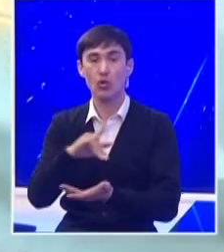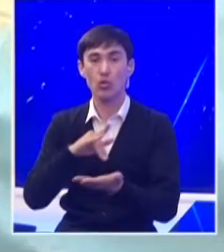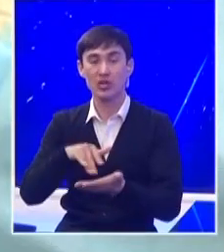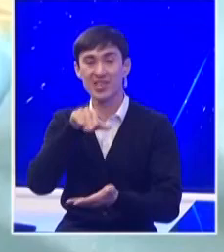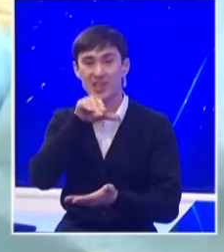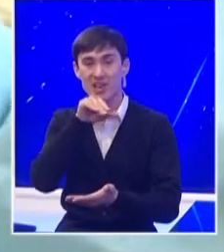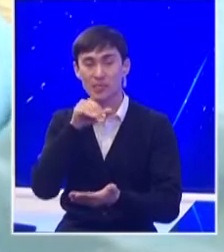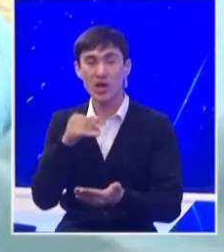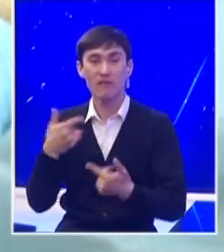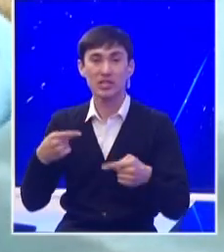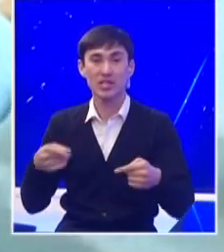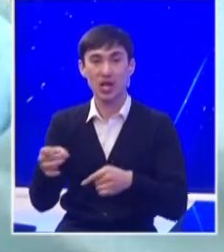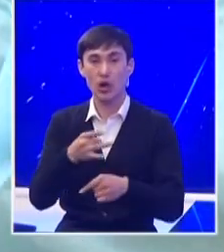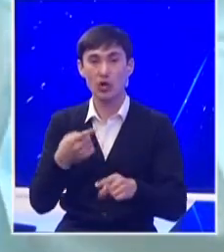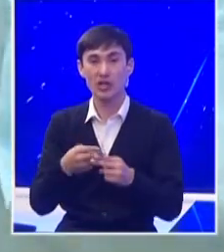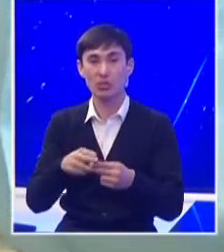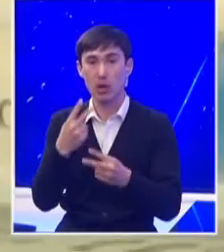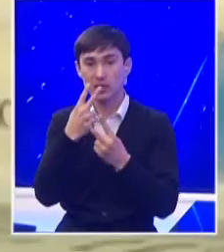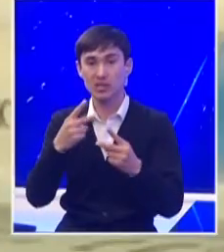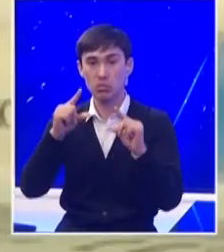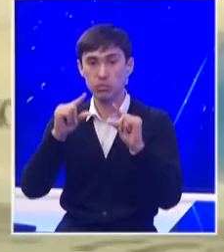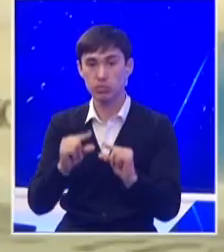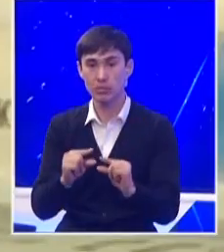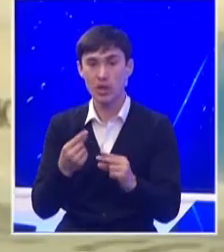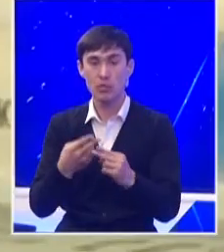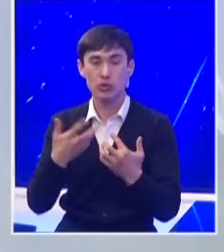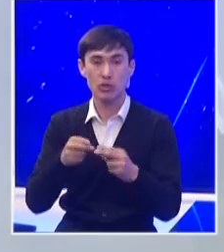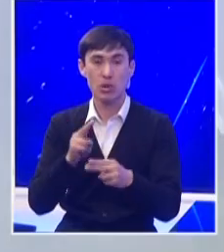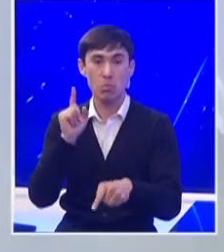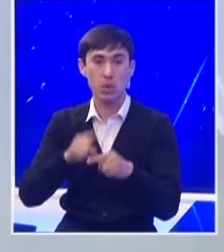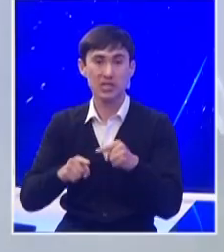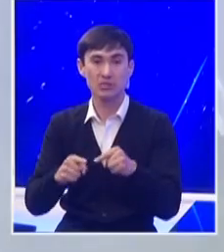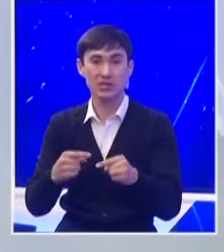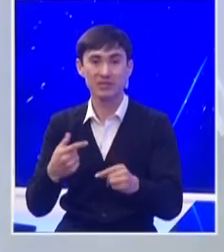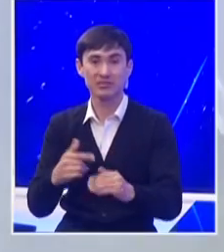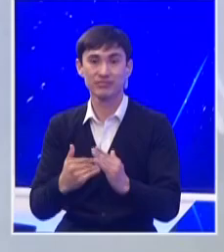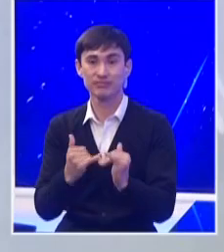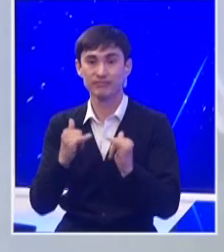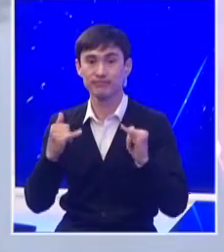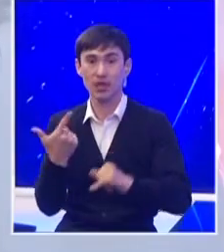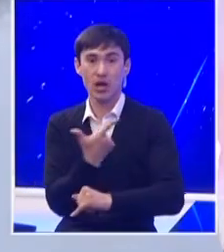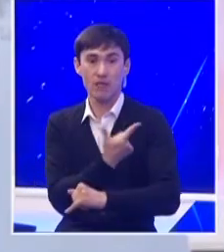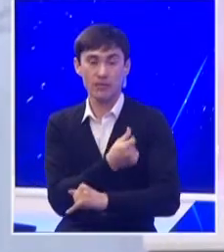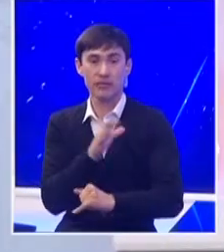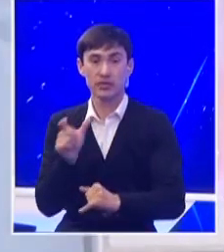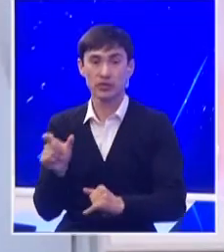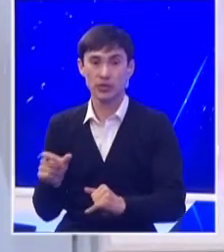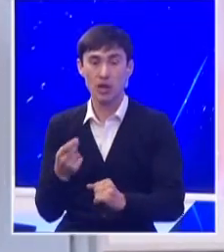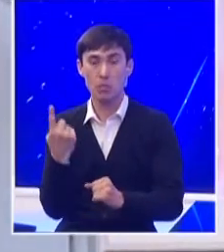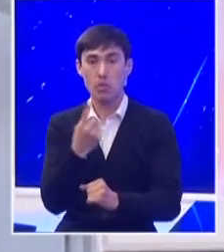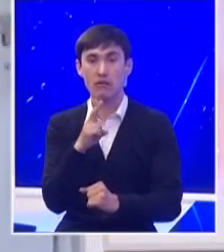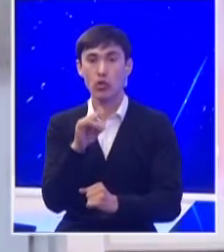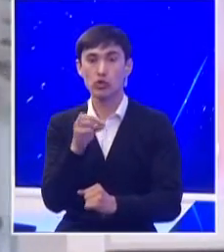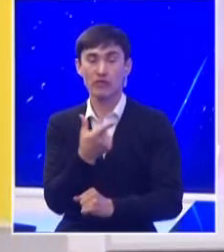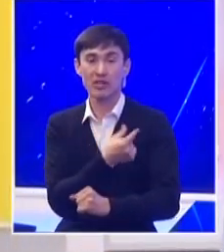моногороде Текели. В остальных районах этот показатель близится к нулю. Между тем, быстрыми темпами наращивается и количество привитых. Первой